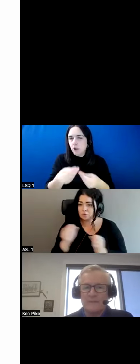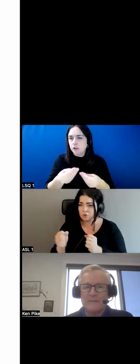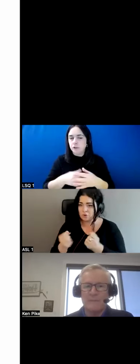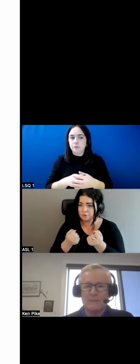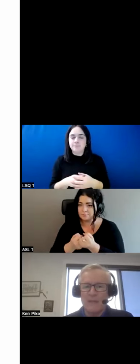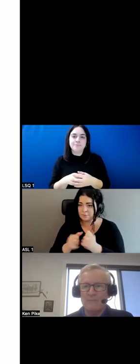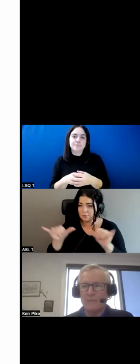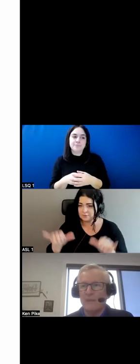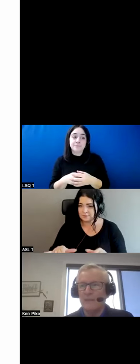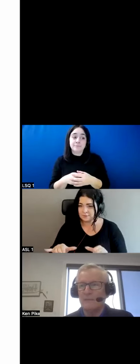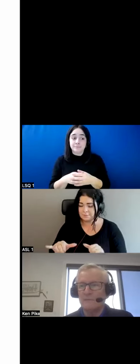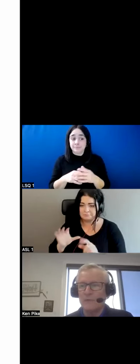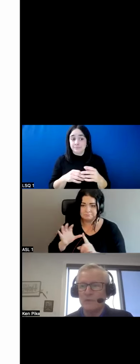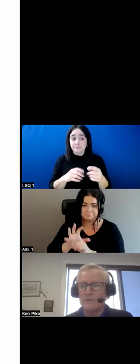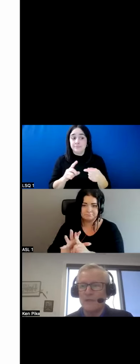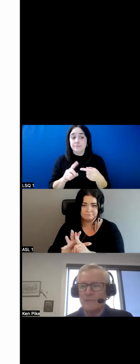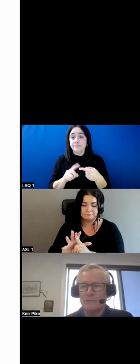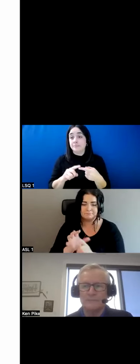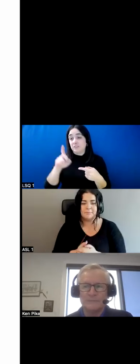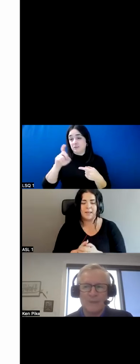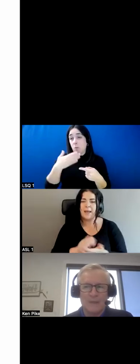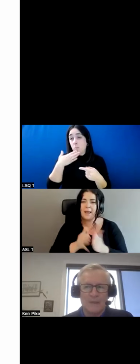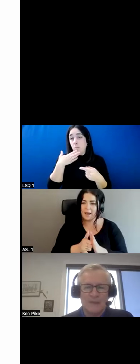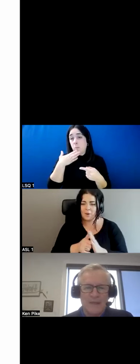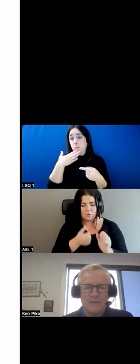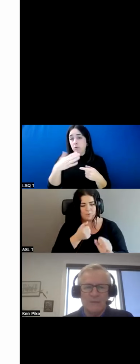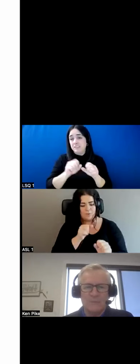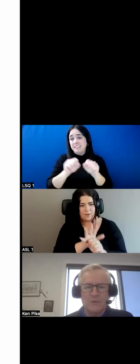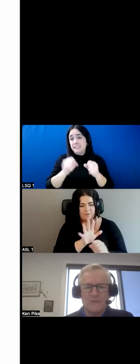Non seulement un fort système de soutien,